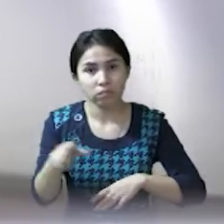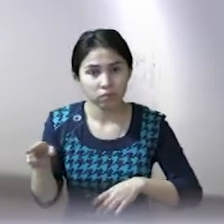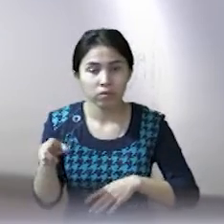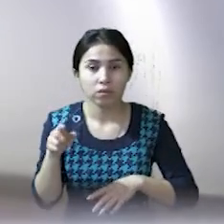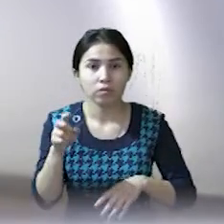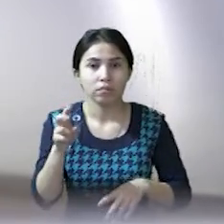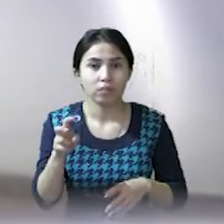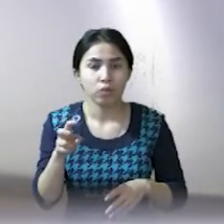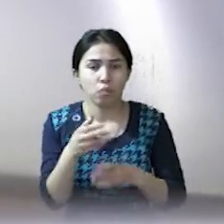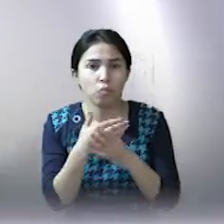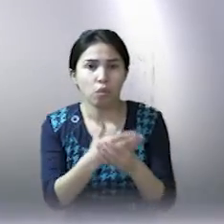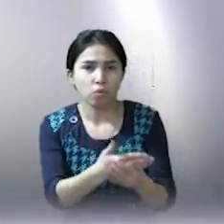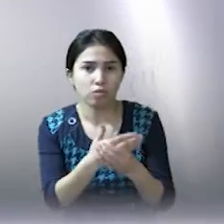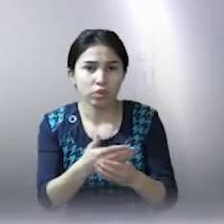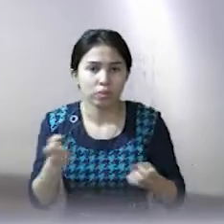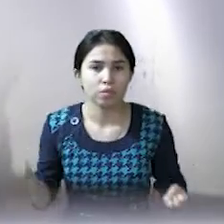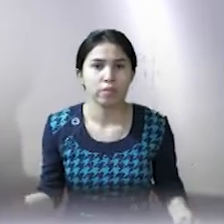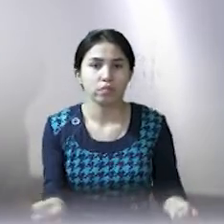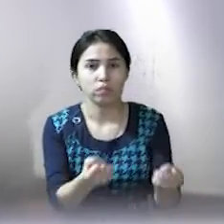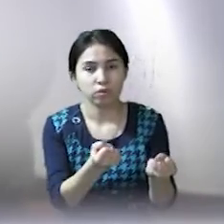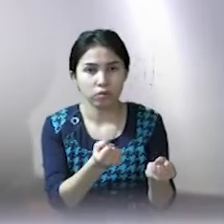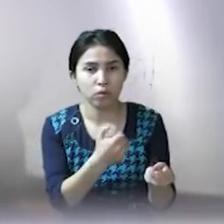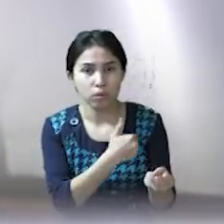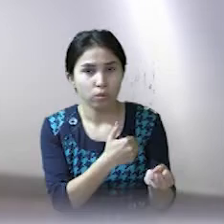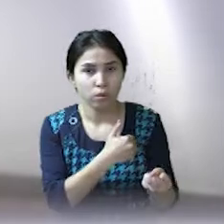әлеуметтік көмек жағынан мынау